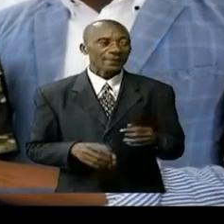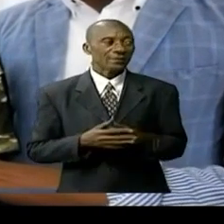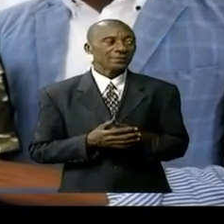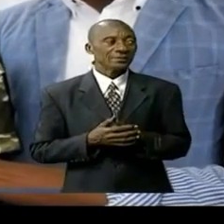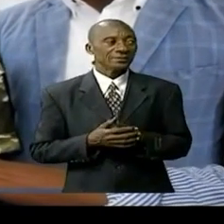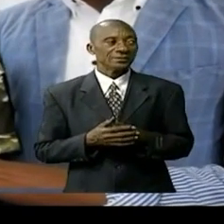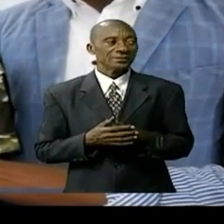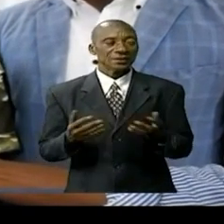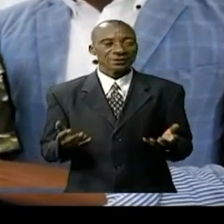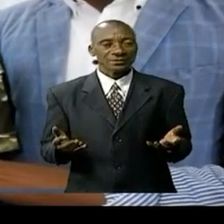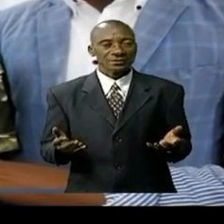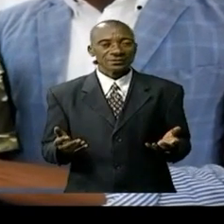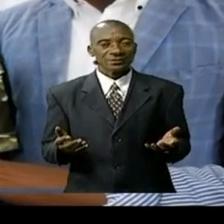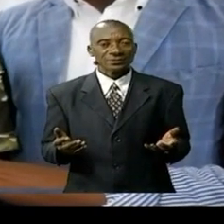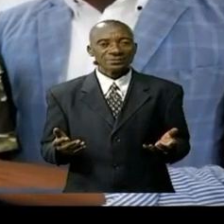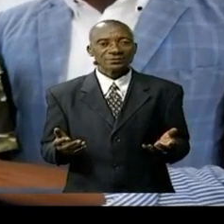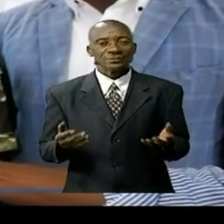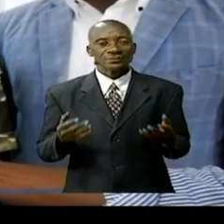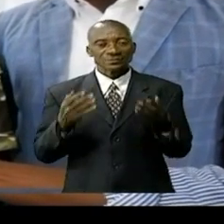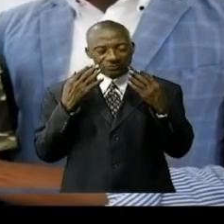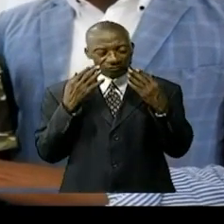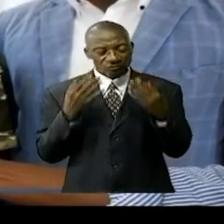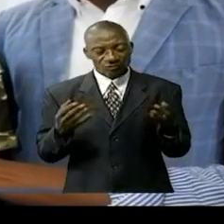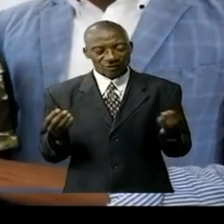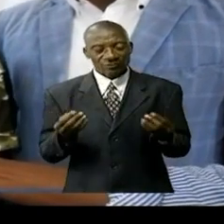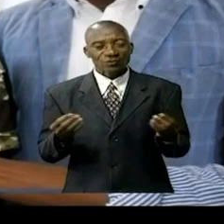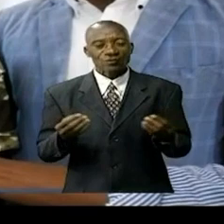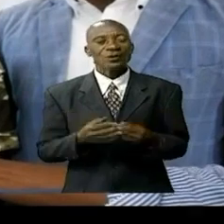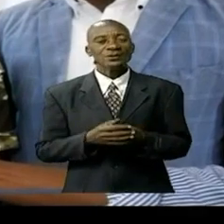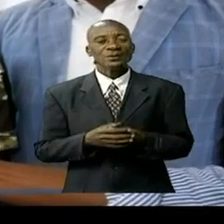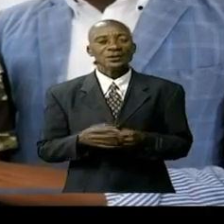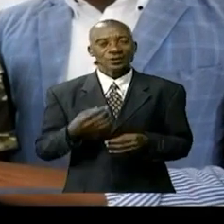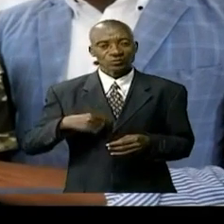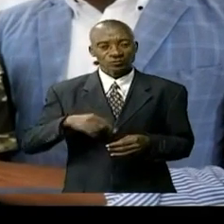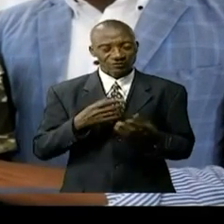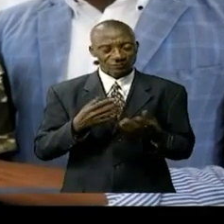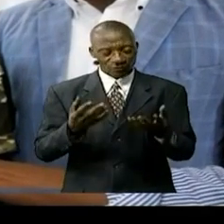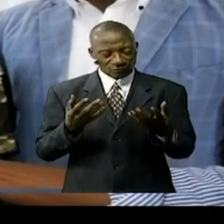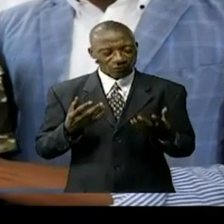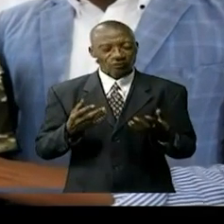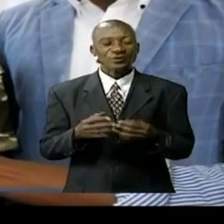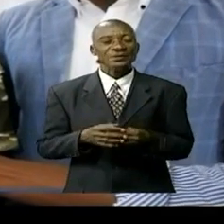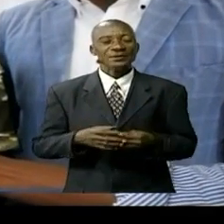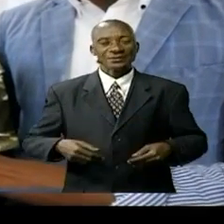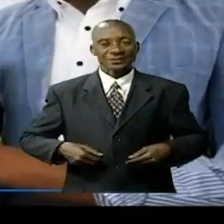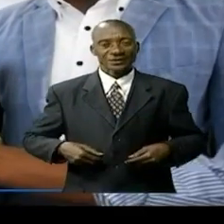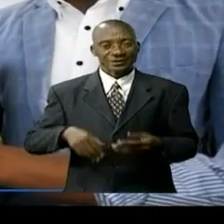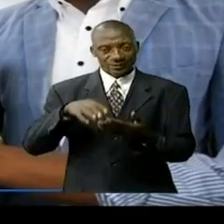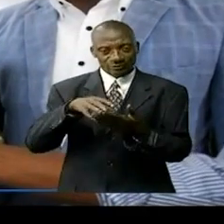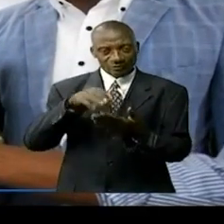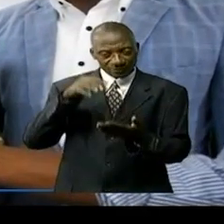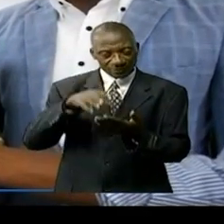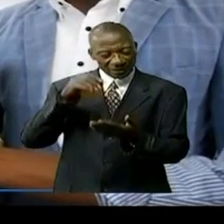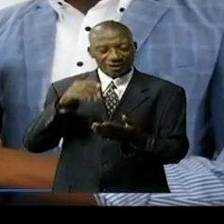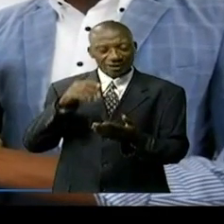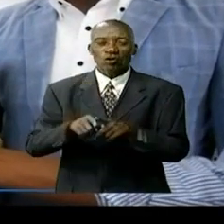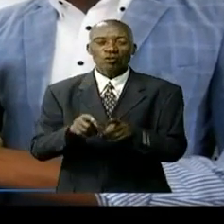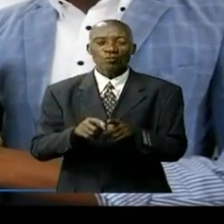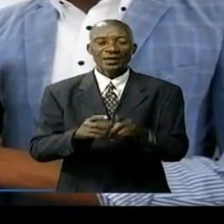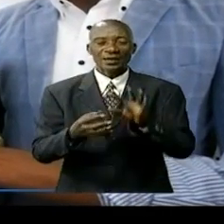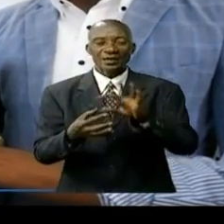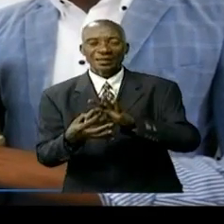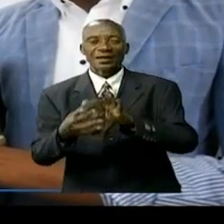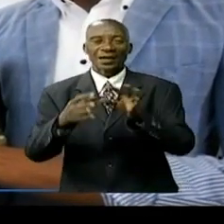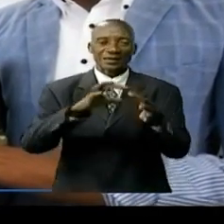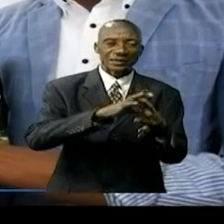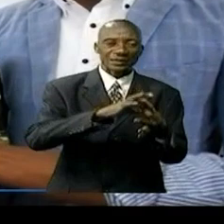est de la participation des jeunes à toutes les sphères de prise de décision, entre autres l'entrepreneuriat. Nous pensons que ça c'est à